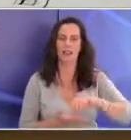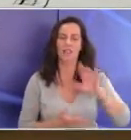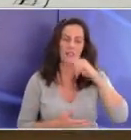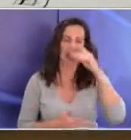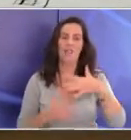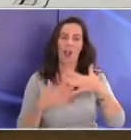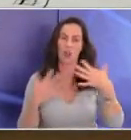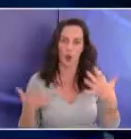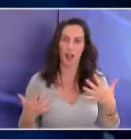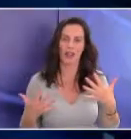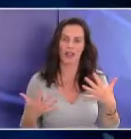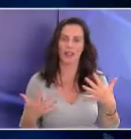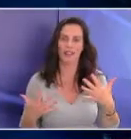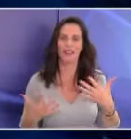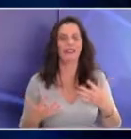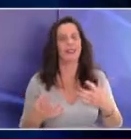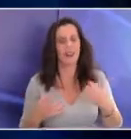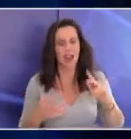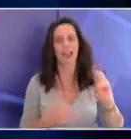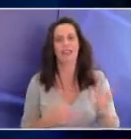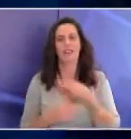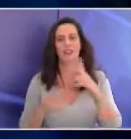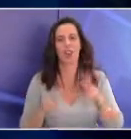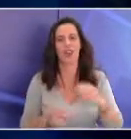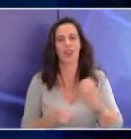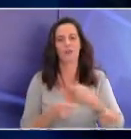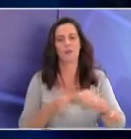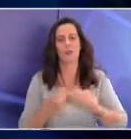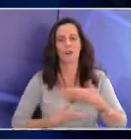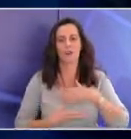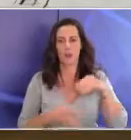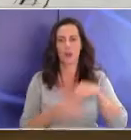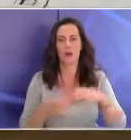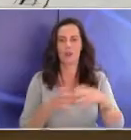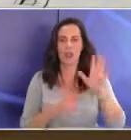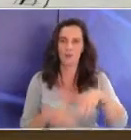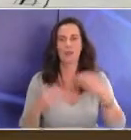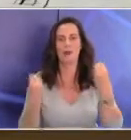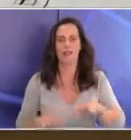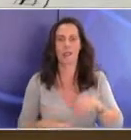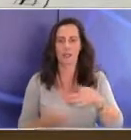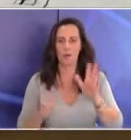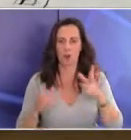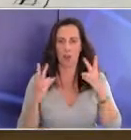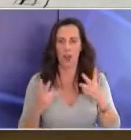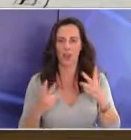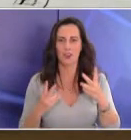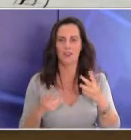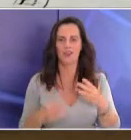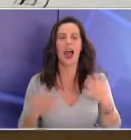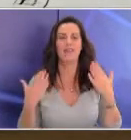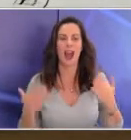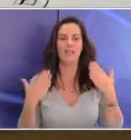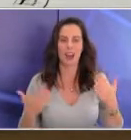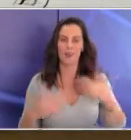וגאווה גדולה, אתה יודע, ליצירת הקהילה וליכולת שלנו לעבוד בשיתוף פעולה ולהיות עם הקבוצה גם כשמפסידים, זה מאוד מאוד חשוב.